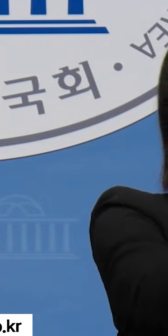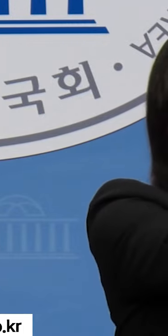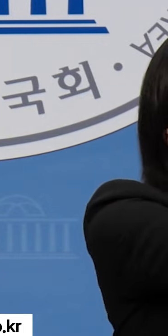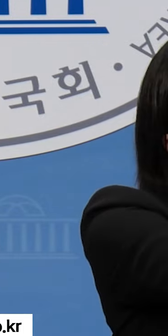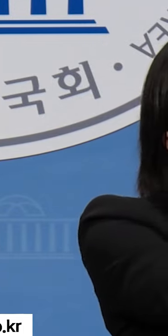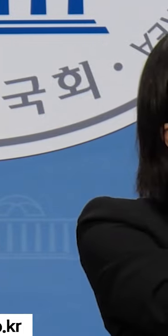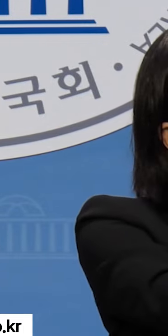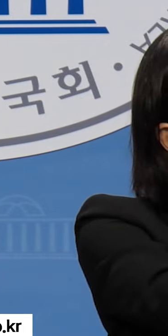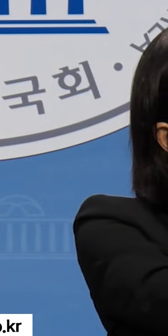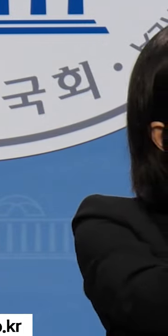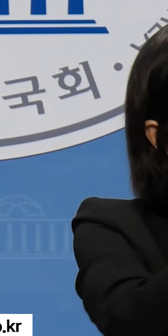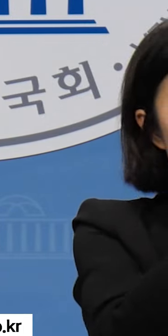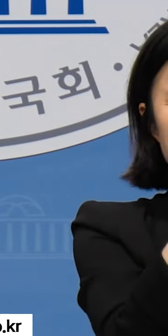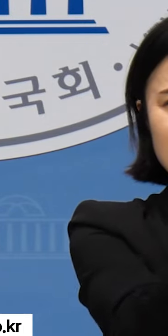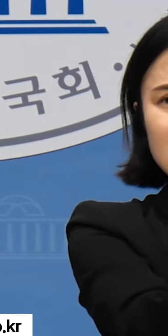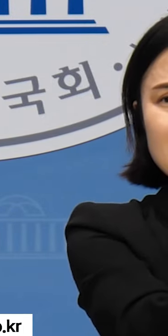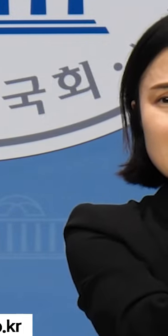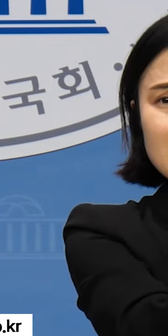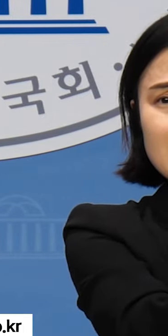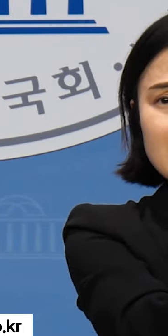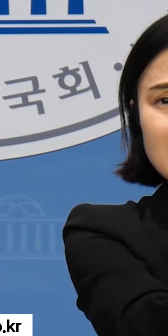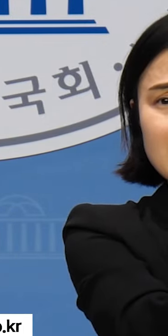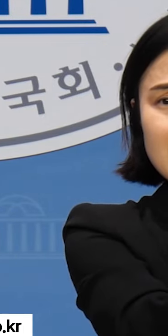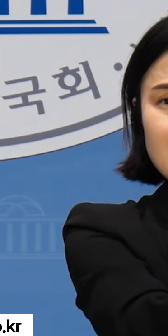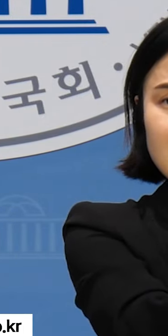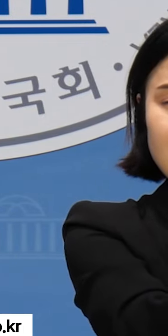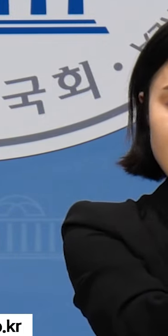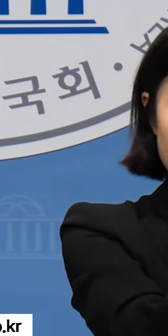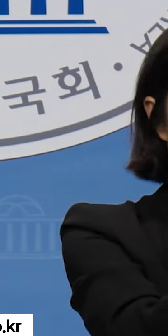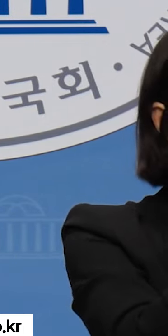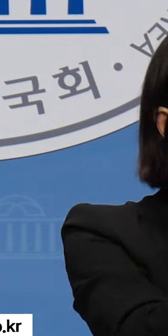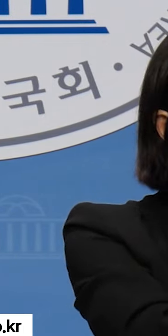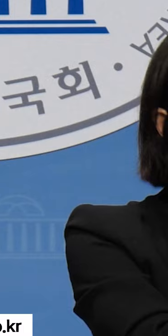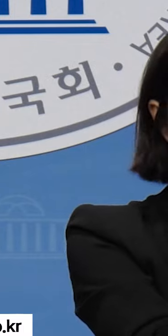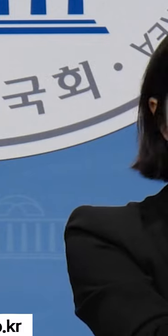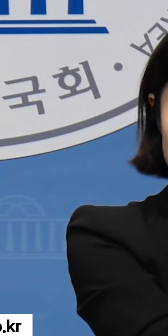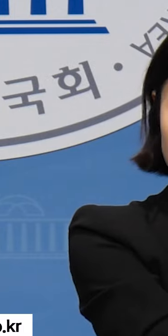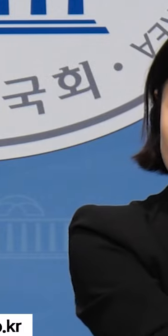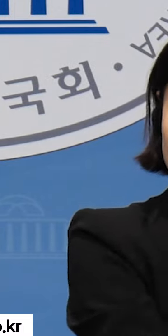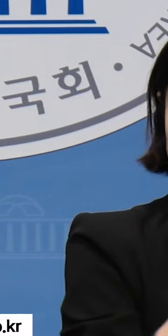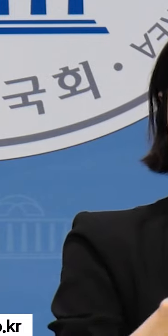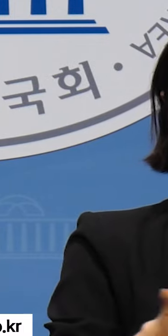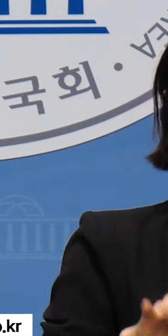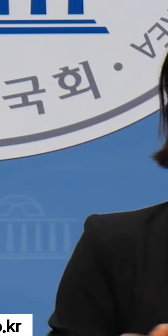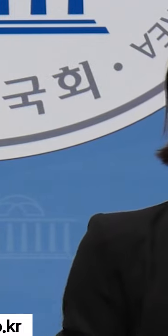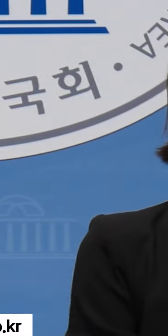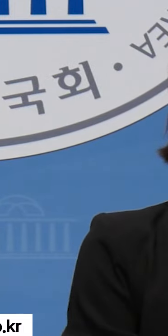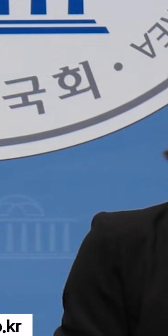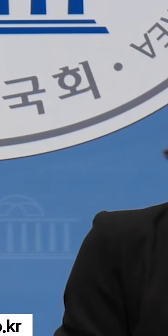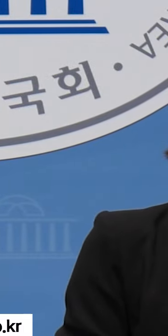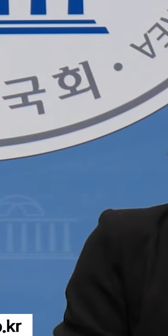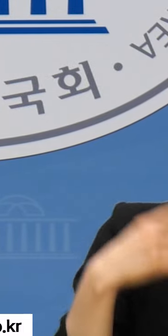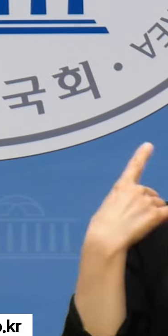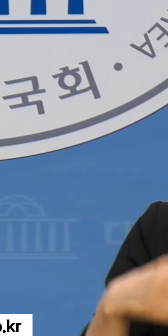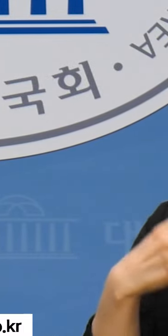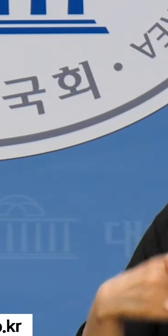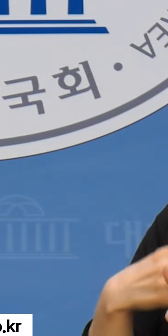문제가 많습니다. 이런 분들이 방송 문제를 논하고 방송통신위원회 방심위를 비판하는